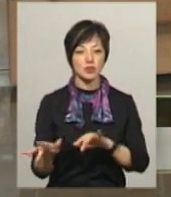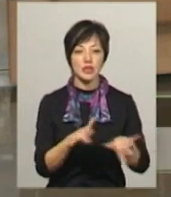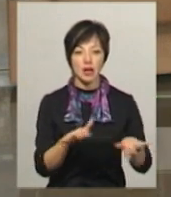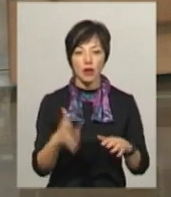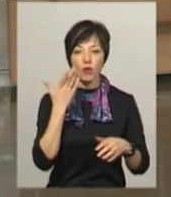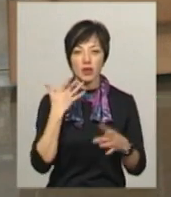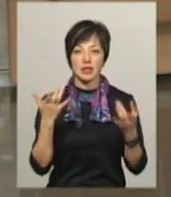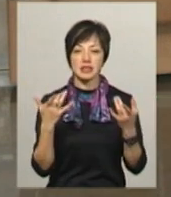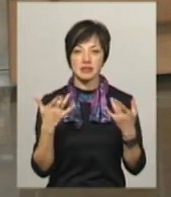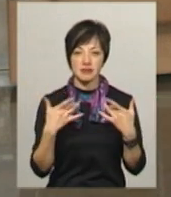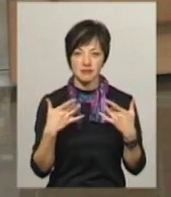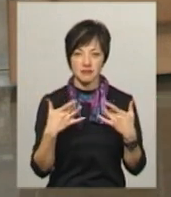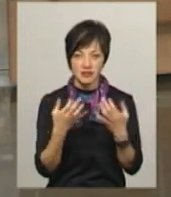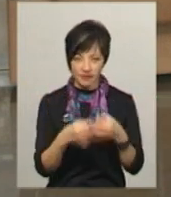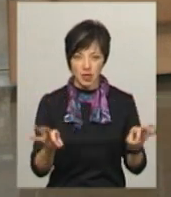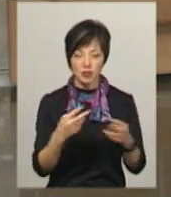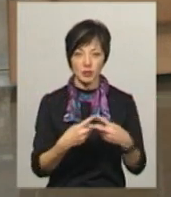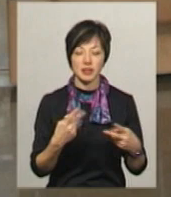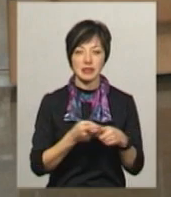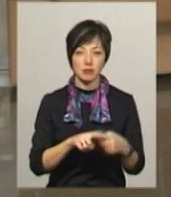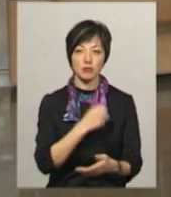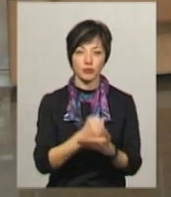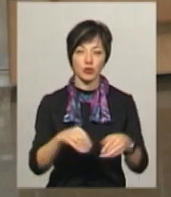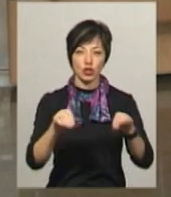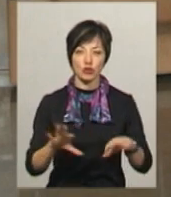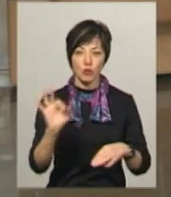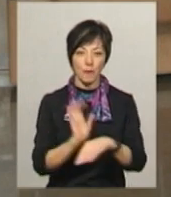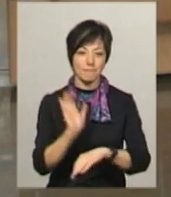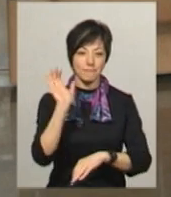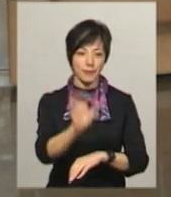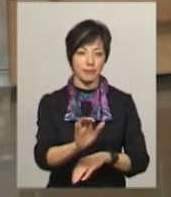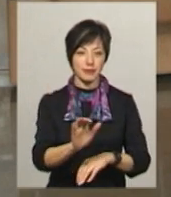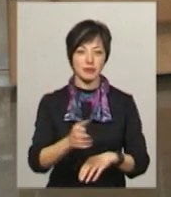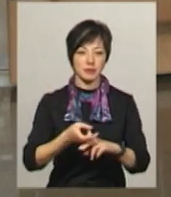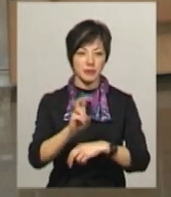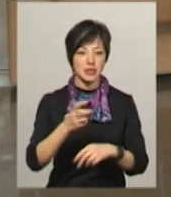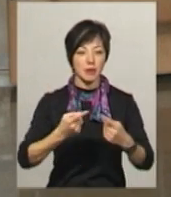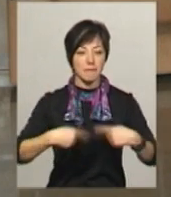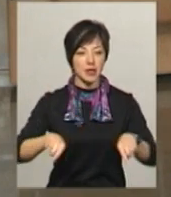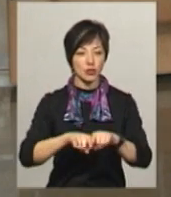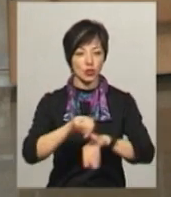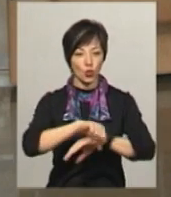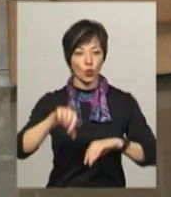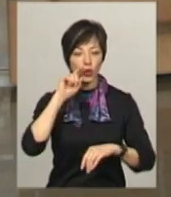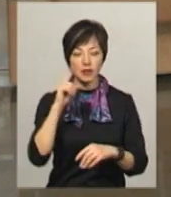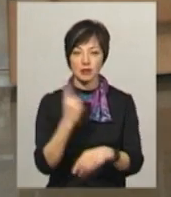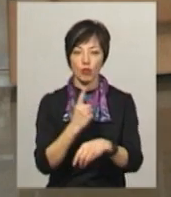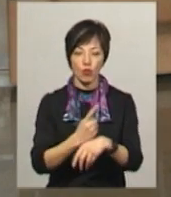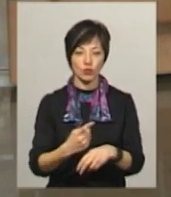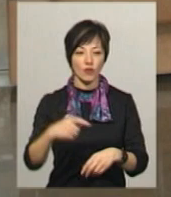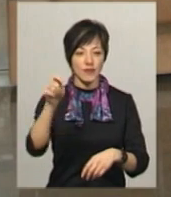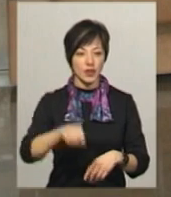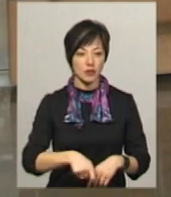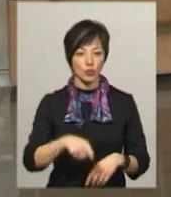як звільниться з місць позбавлення волі. У зв'язку з цим було прийнято рішення про видворення його за межі України, а також про заборону до в'їзду на